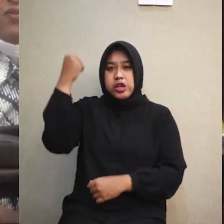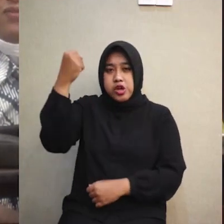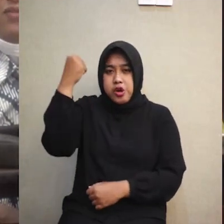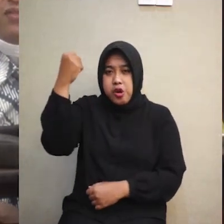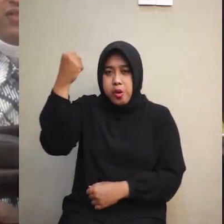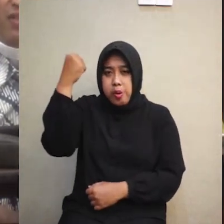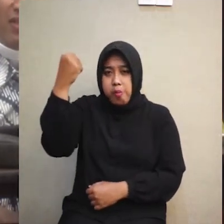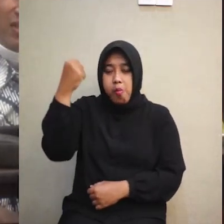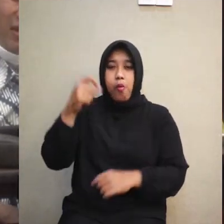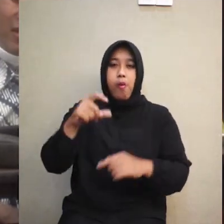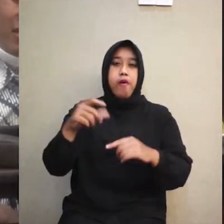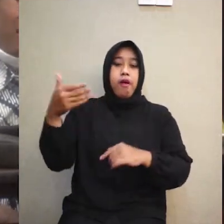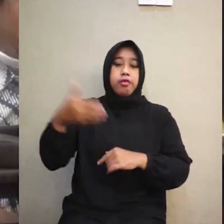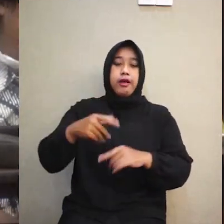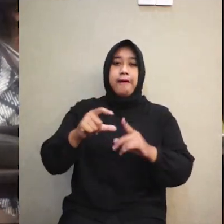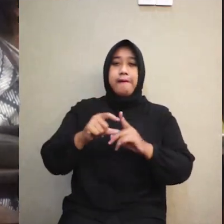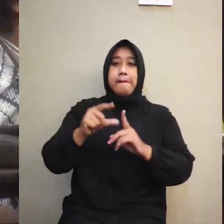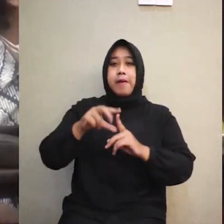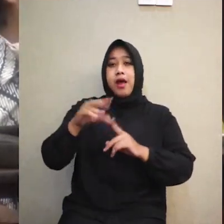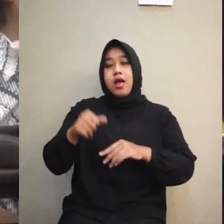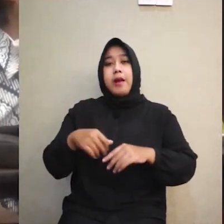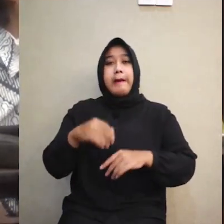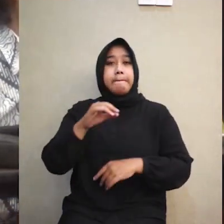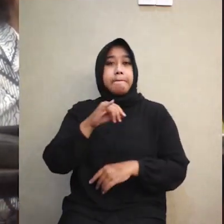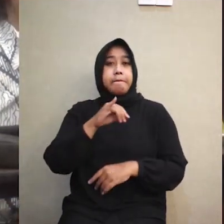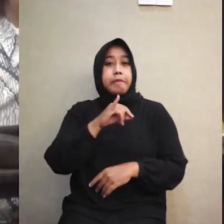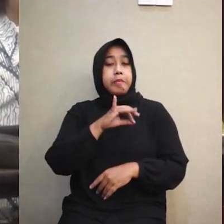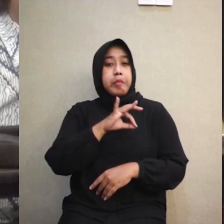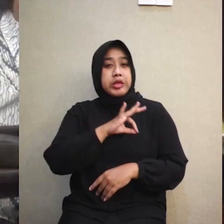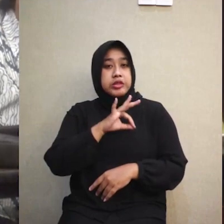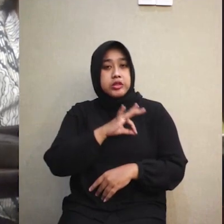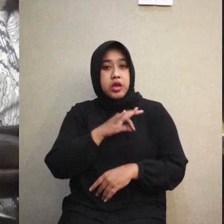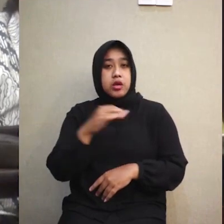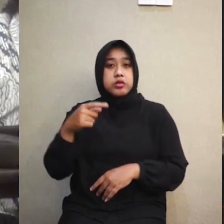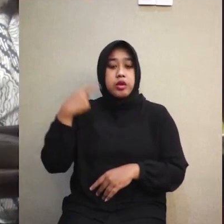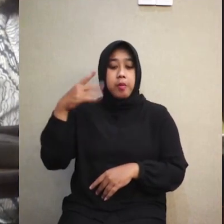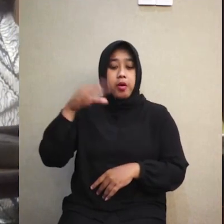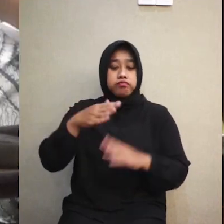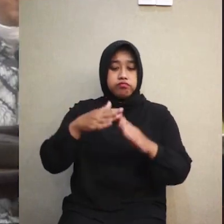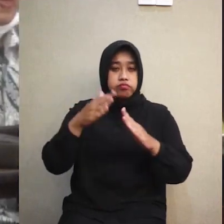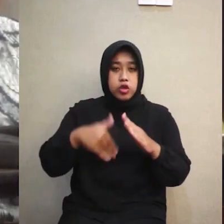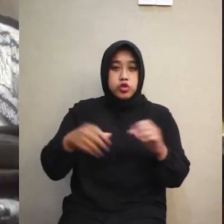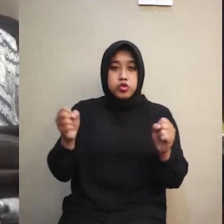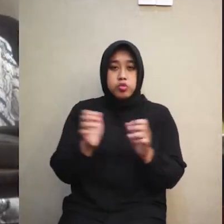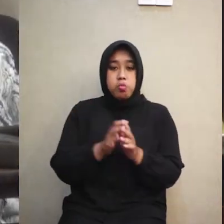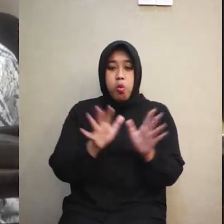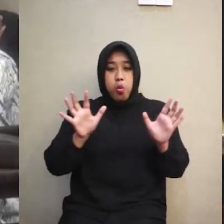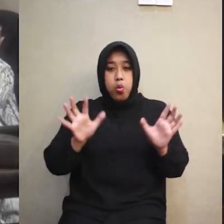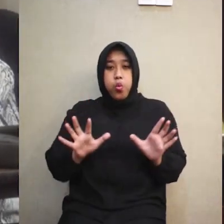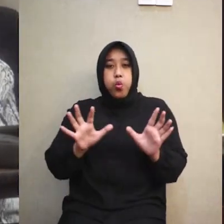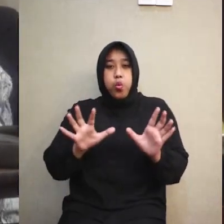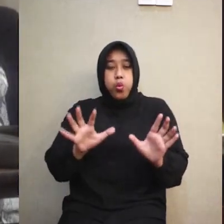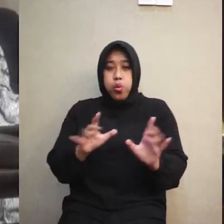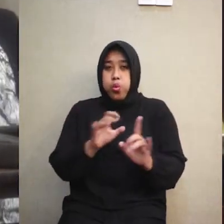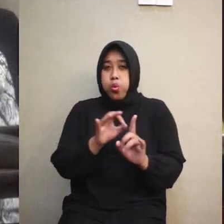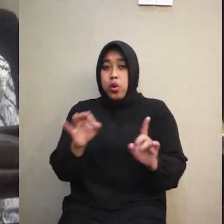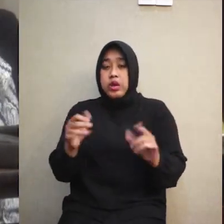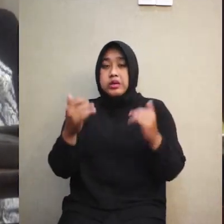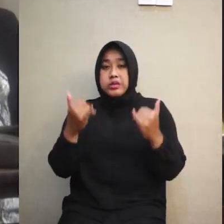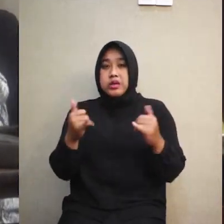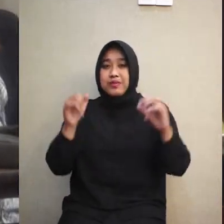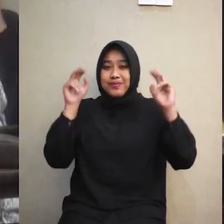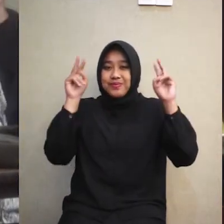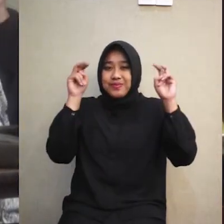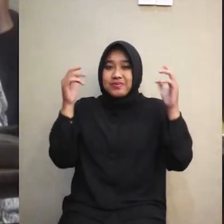Di DPR di presiden gitu kan berhari-hari dengan jumlah Ribuan Orang yang kalau sekarang dalam tanda